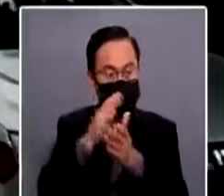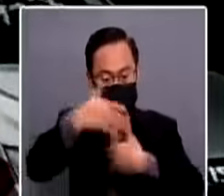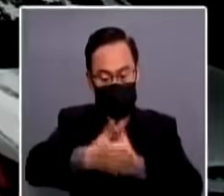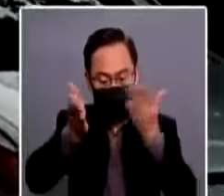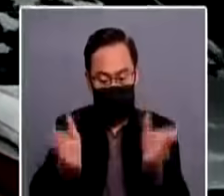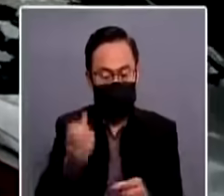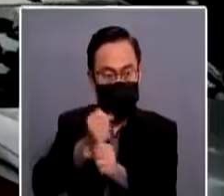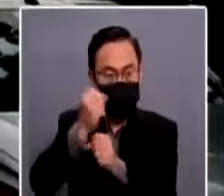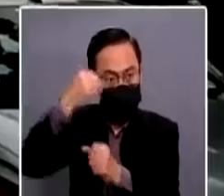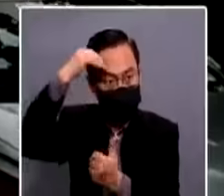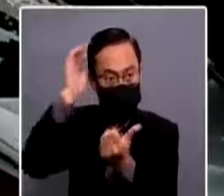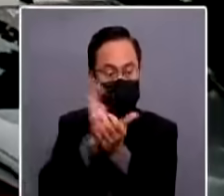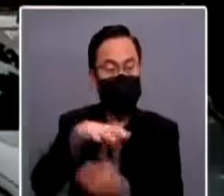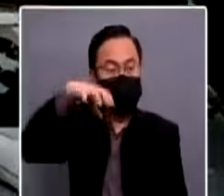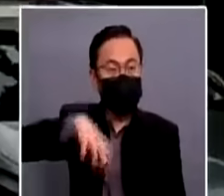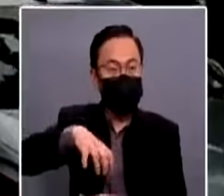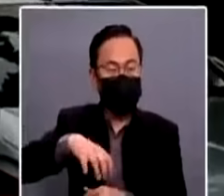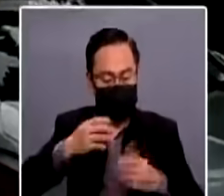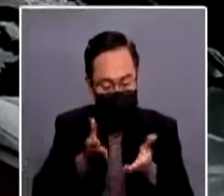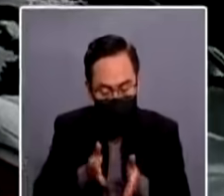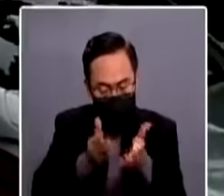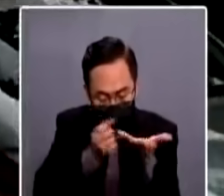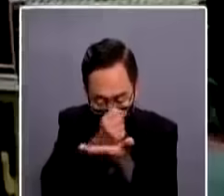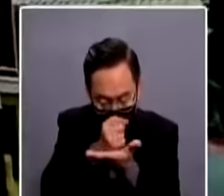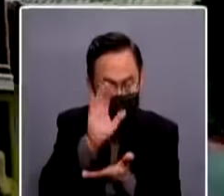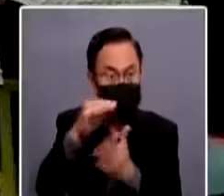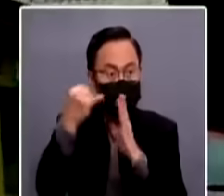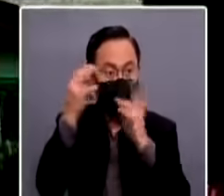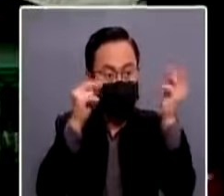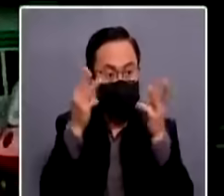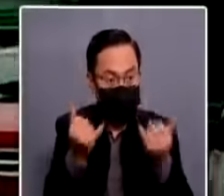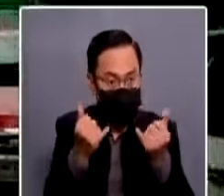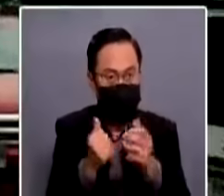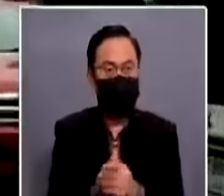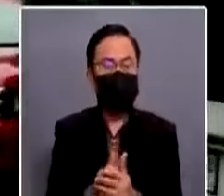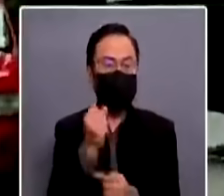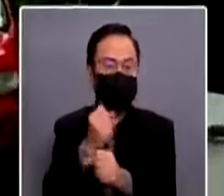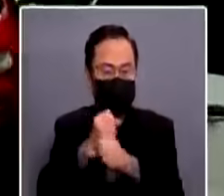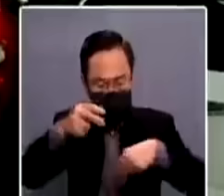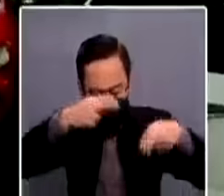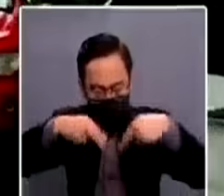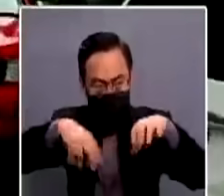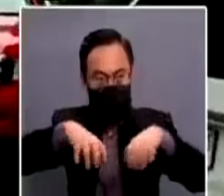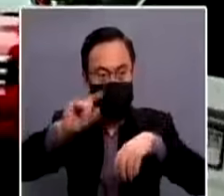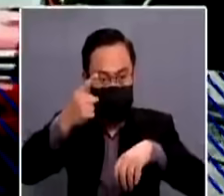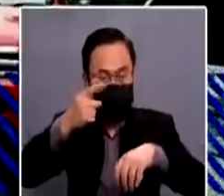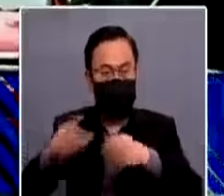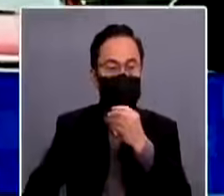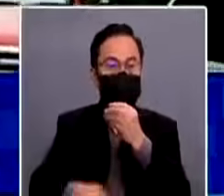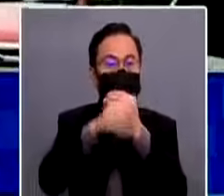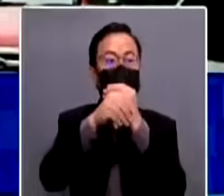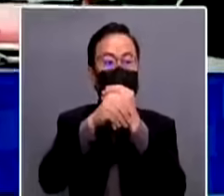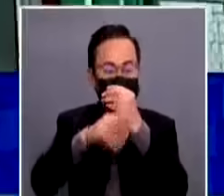คับการตำรวจภูธรจังหวัดนครสวรรค์รักษาราชการแทนผู้กำกับสภ.เมืองนครสวรรค์เนี่ยให้ช่างมาปรับปรุงห้องแล้วนะคะให้ติดกระจก